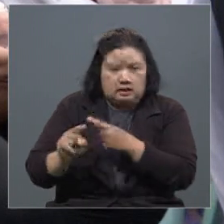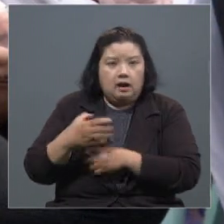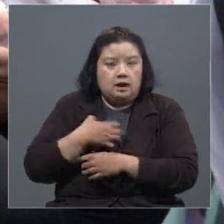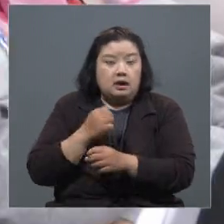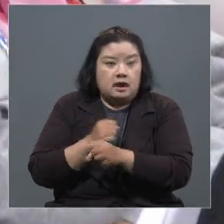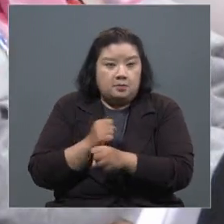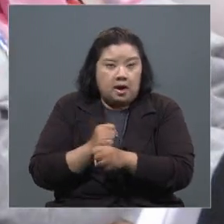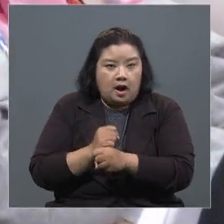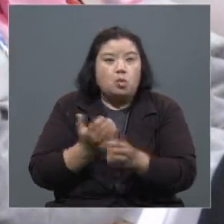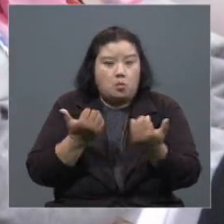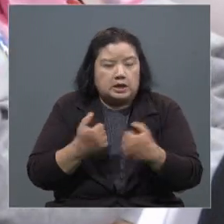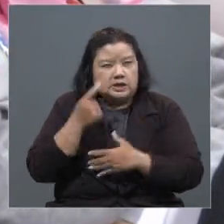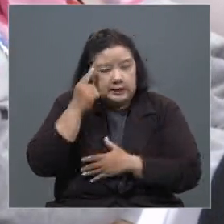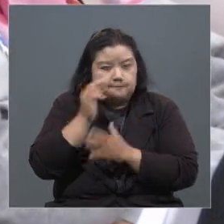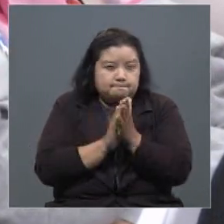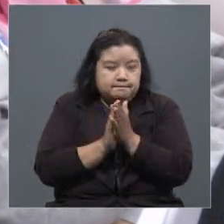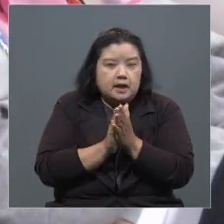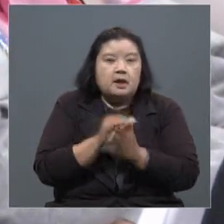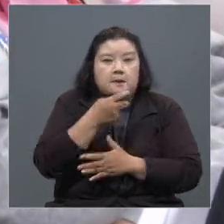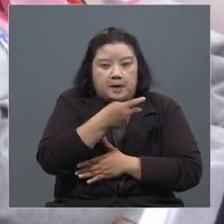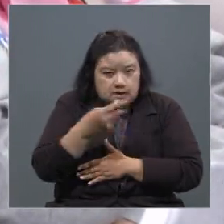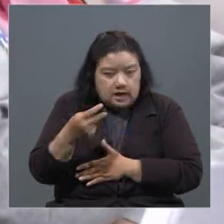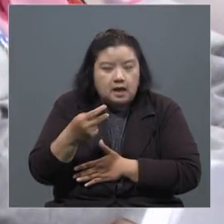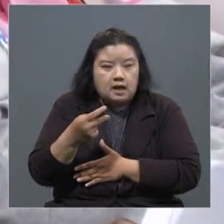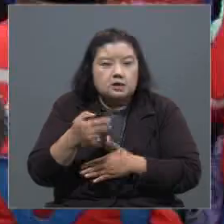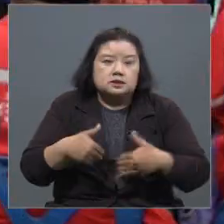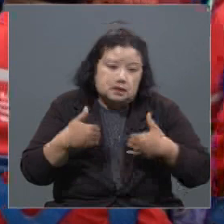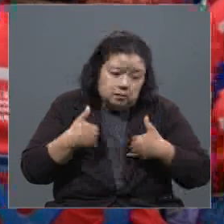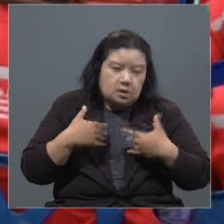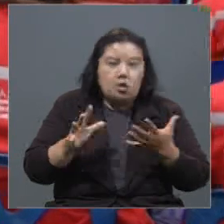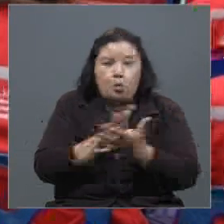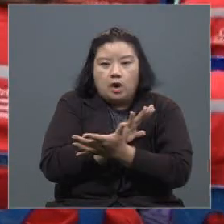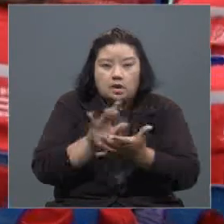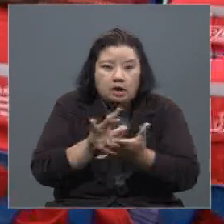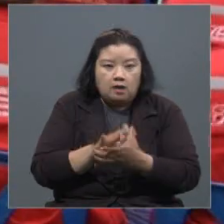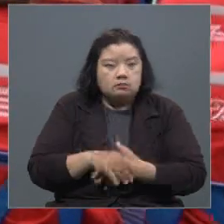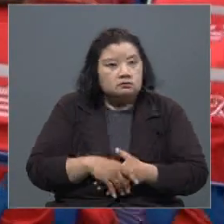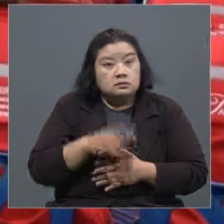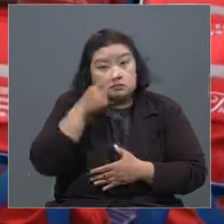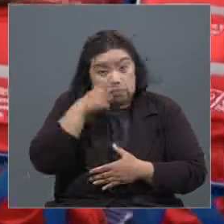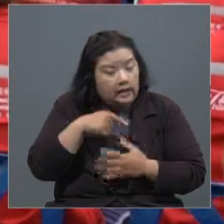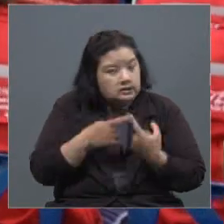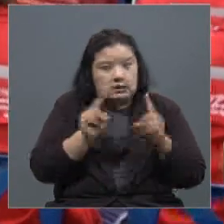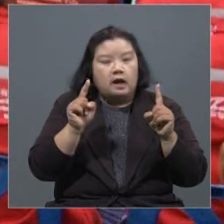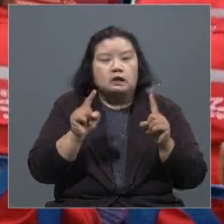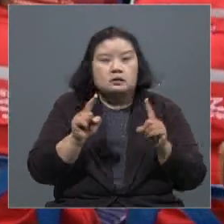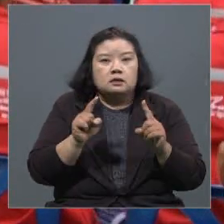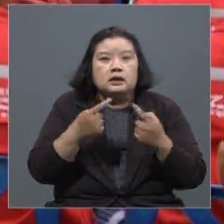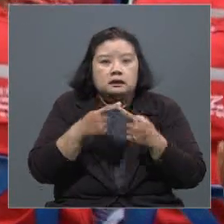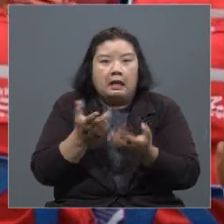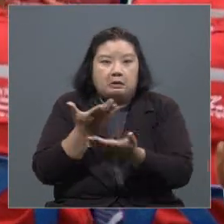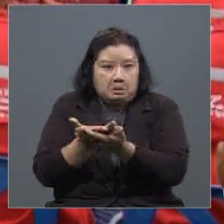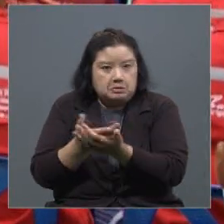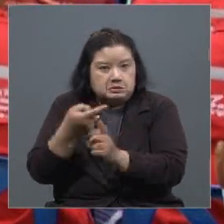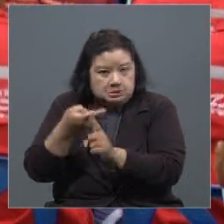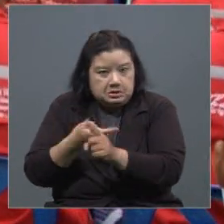ายนะครับทั้งภาษาวัฒนธรรมและการใช้ชีวิตที่แตกต่างจากประเทศไทยแต่สาเหตุสำคัญก็คือรายได้สูงกว่